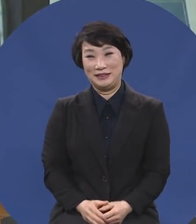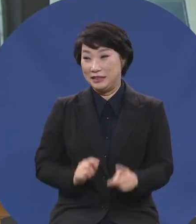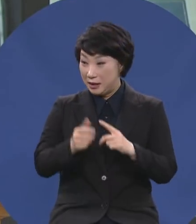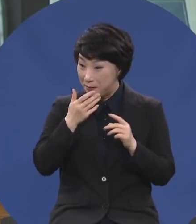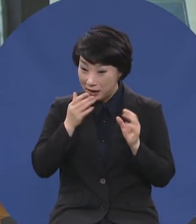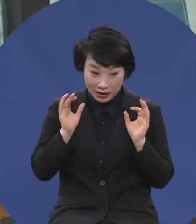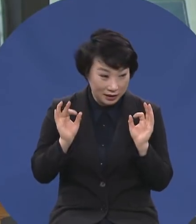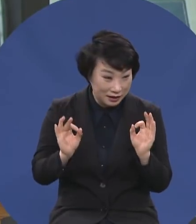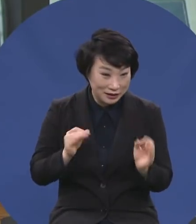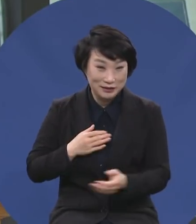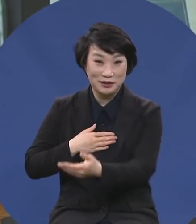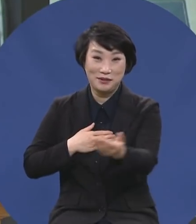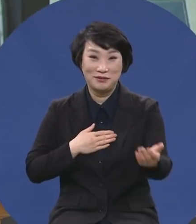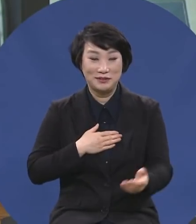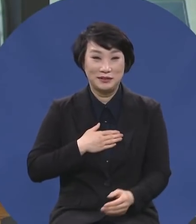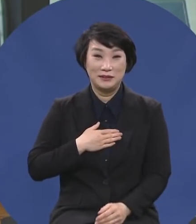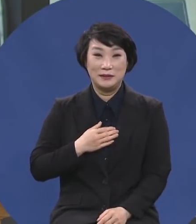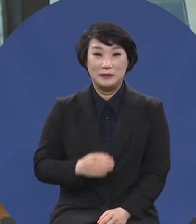이해가 됩니까?